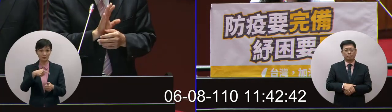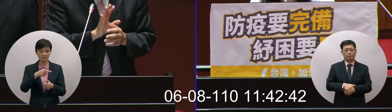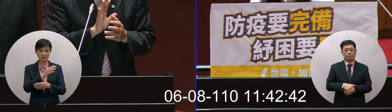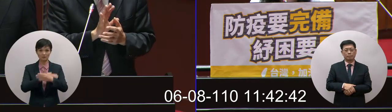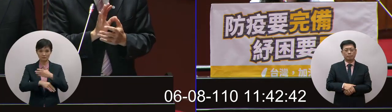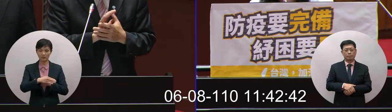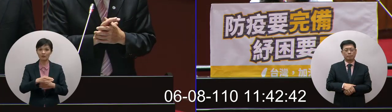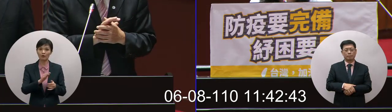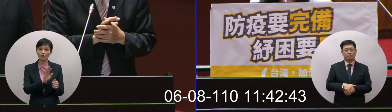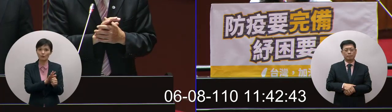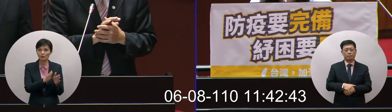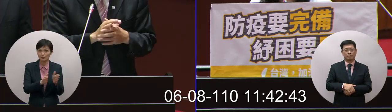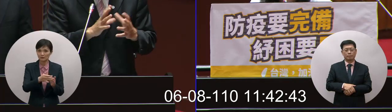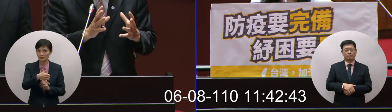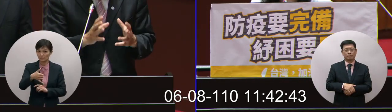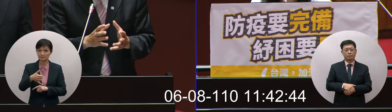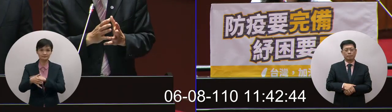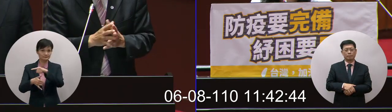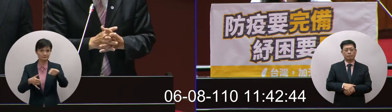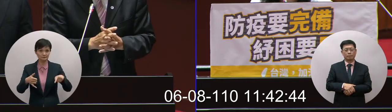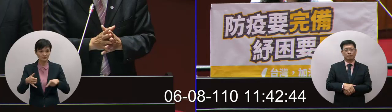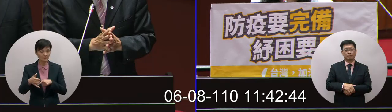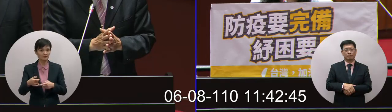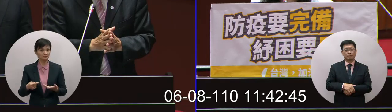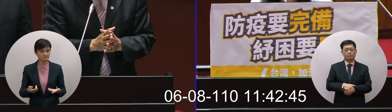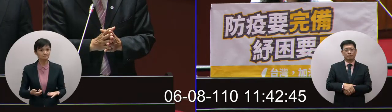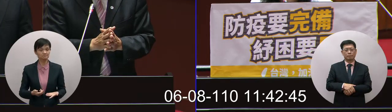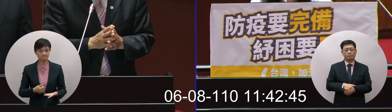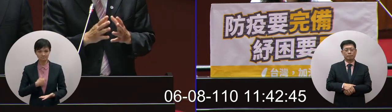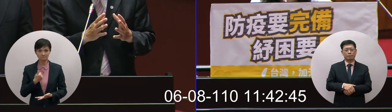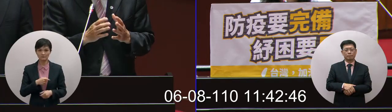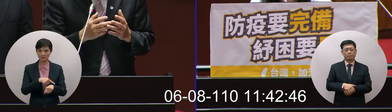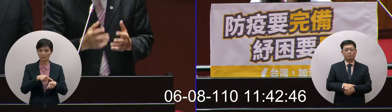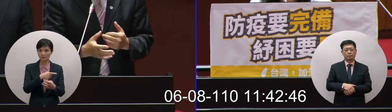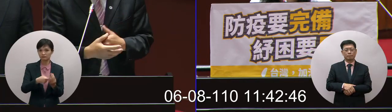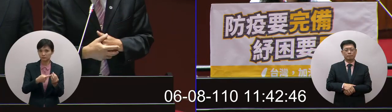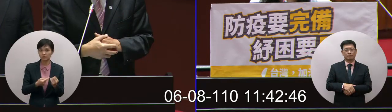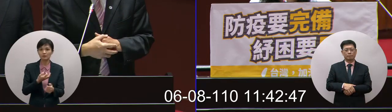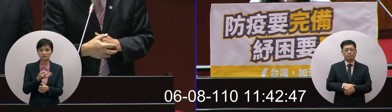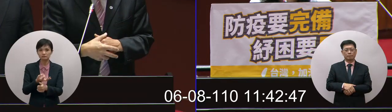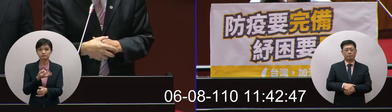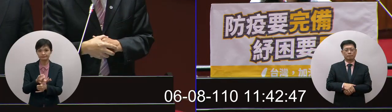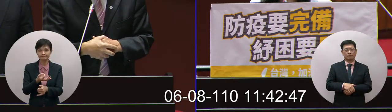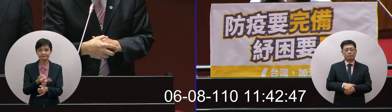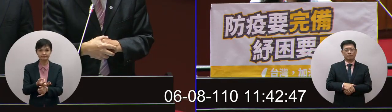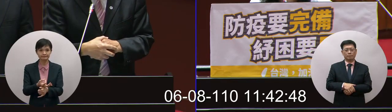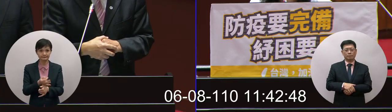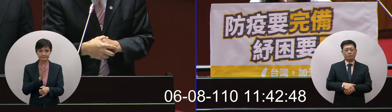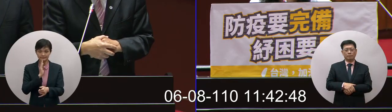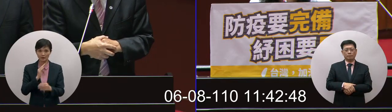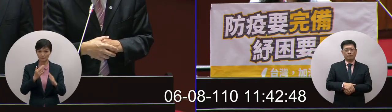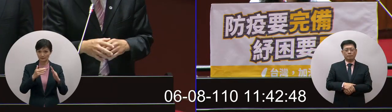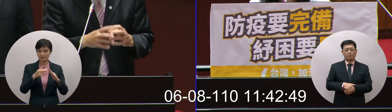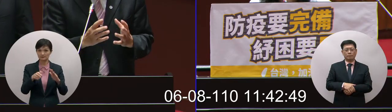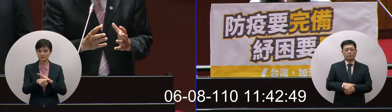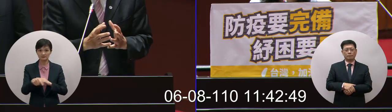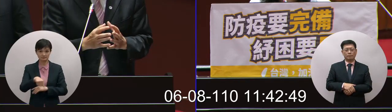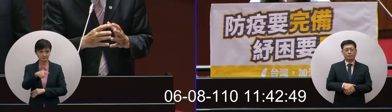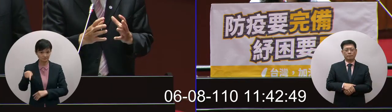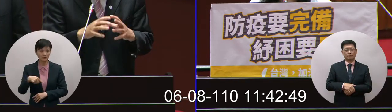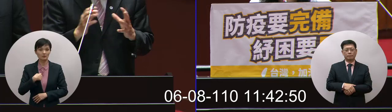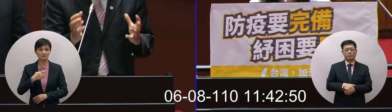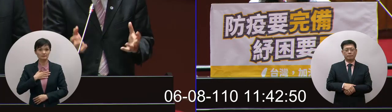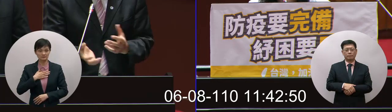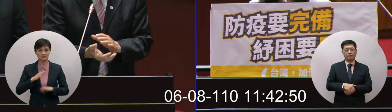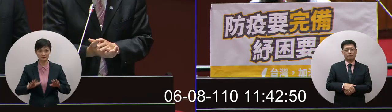我们一些未具本职啦，他真的来以领时性的这一副在学校相关时间服务的这些同仁，我也